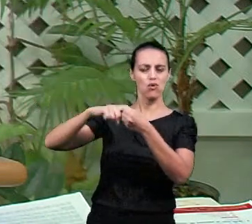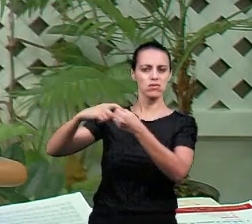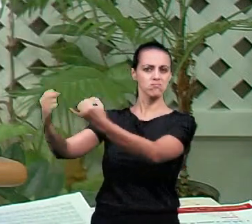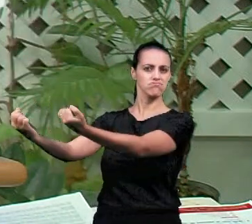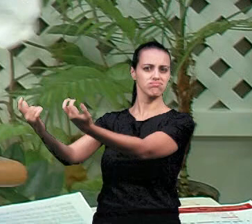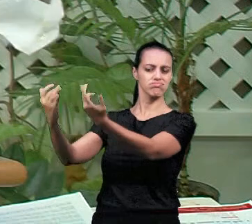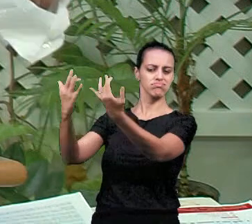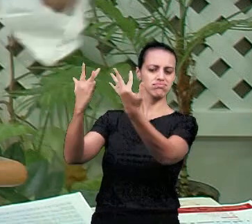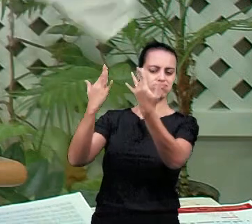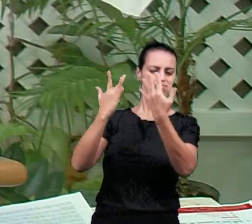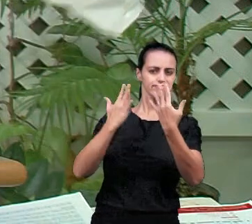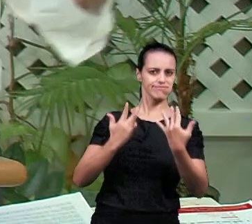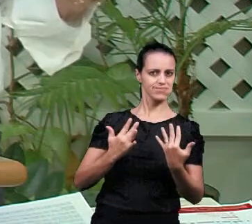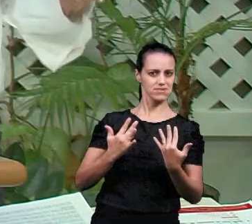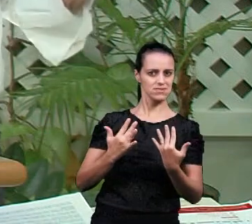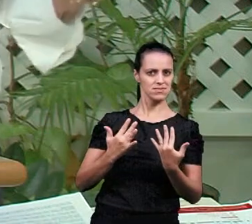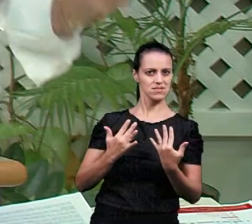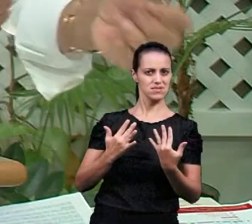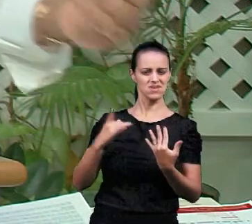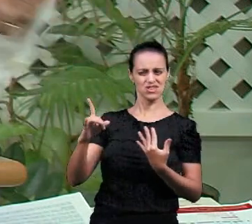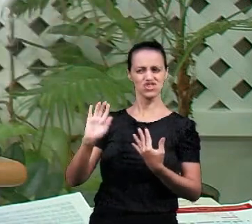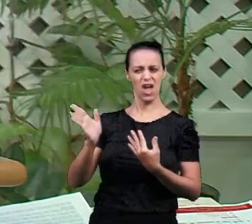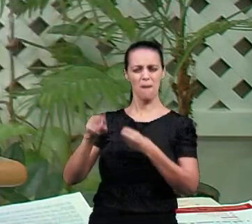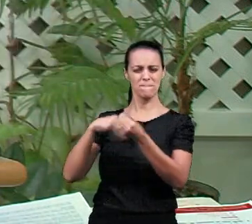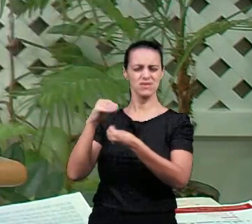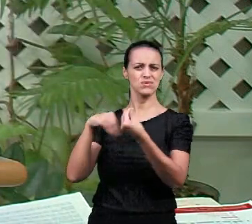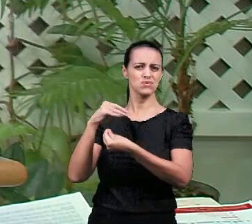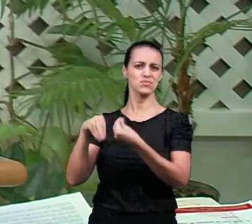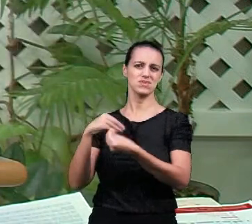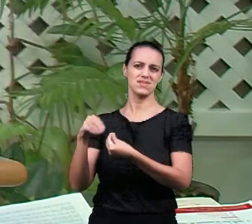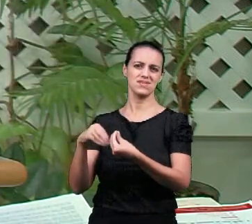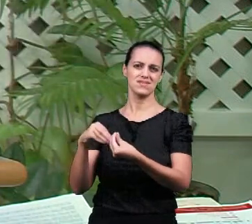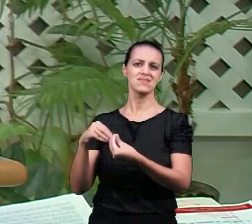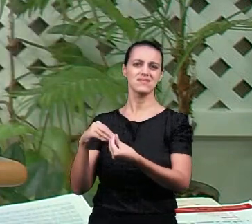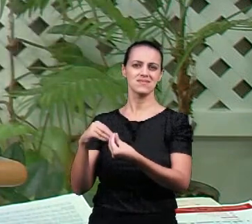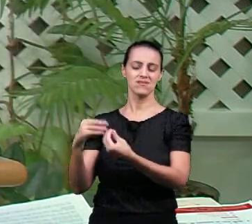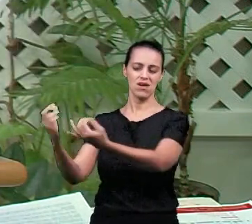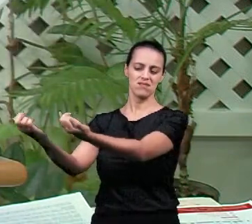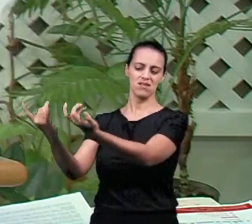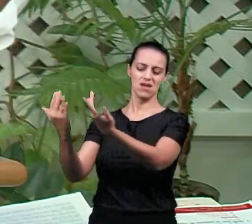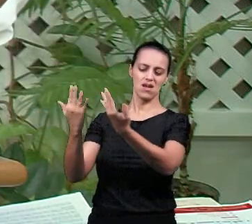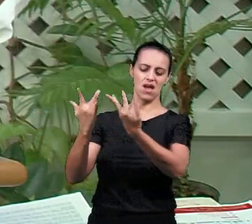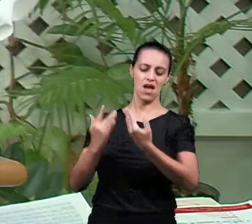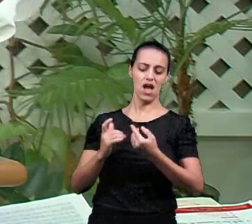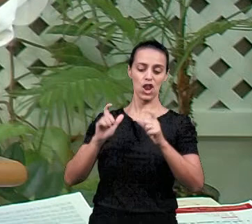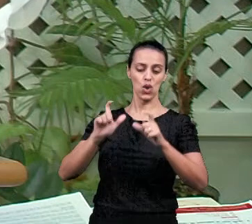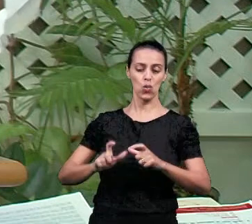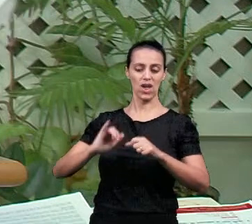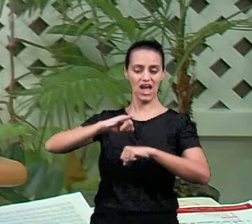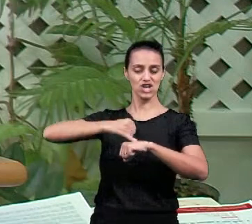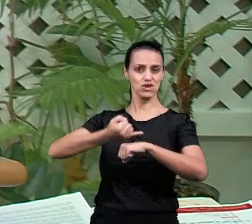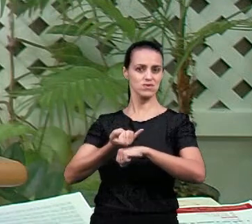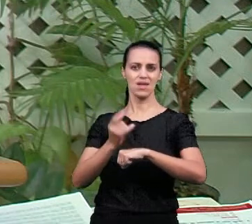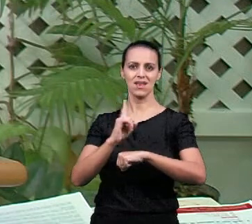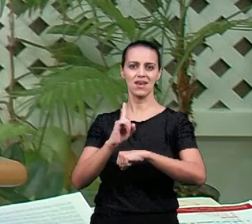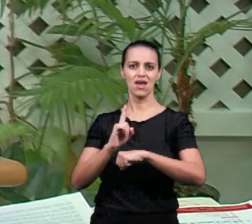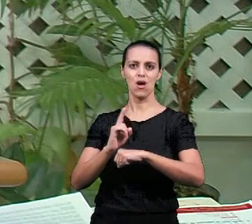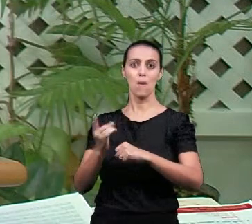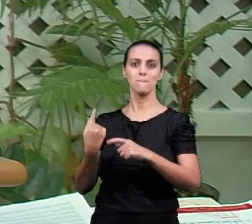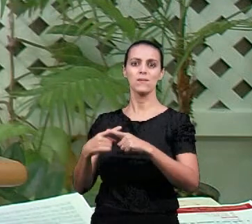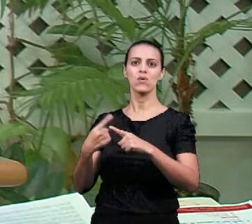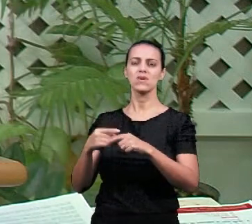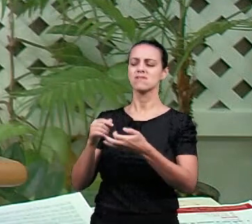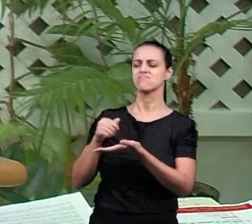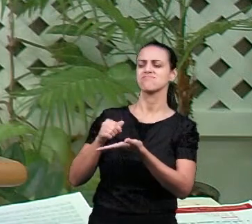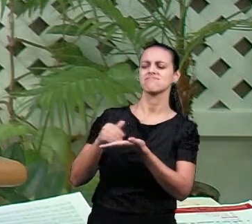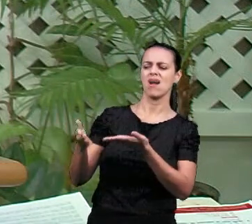été renvoyés à nouveau en Israël. Quand ils sont arrivés, ils ne sont pas allés à Jérusalem. Ils n'étaient plus acceptés